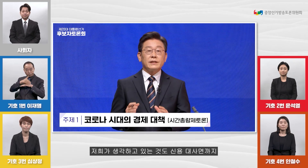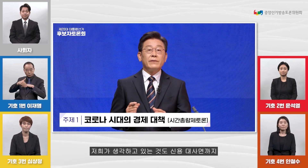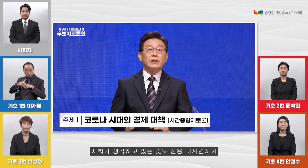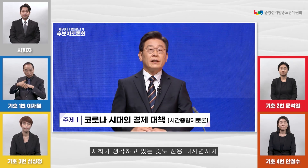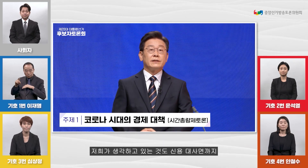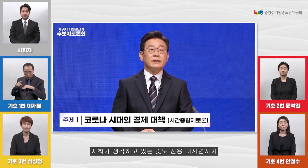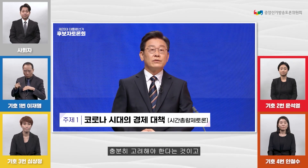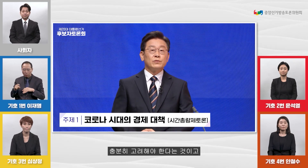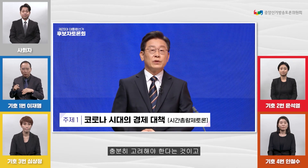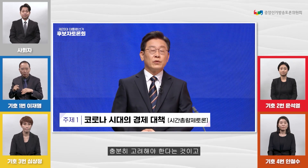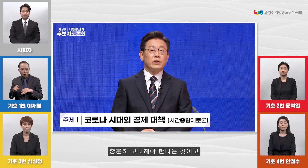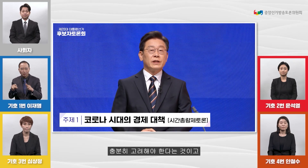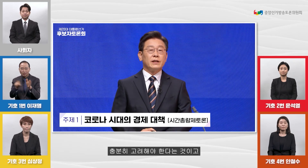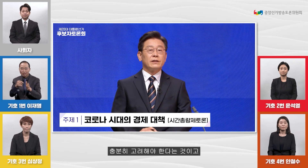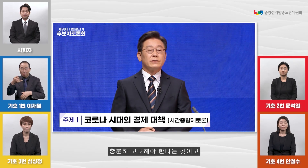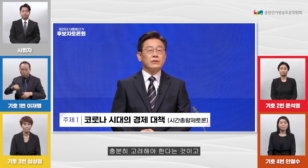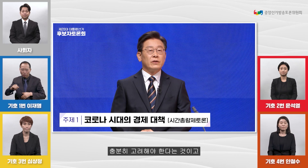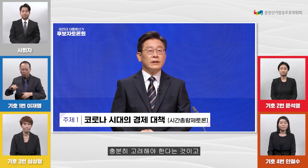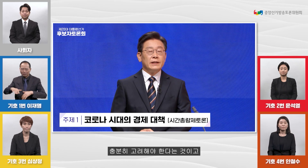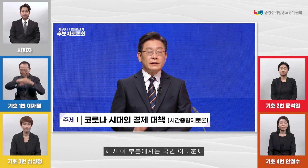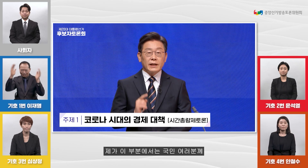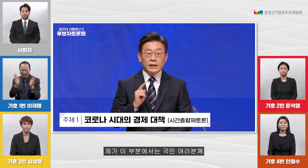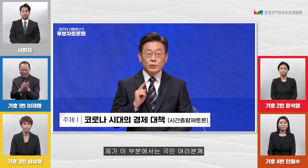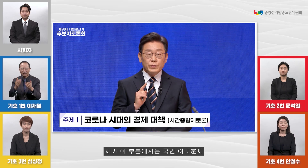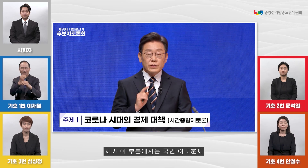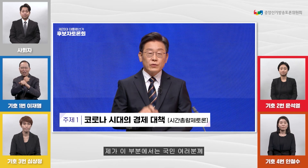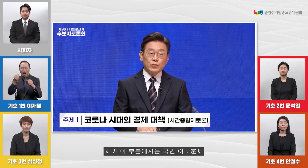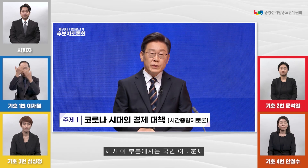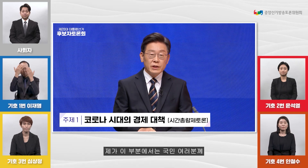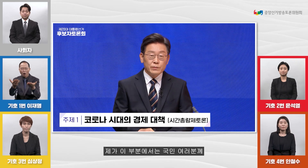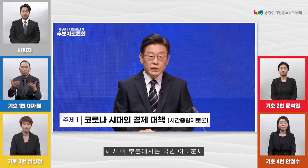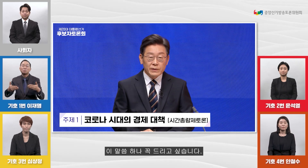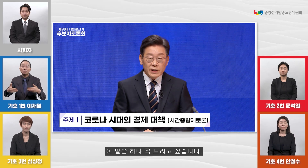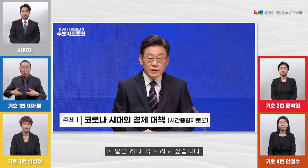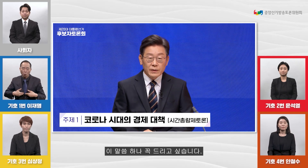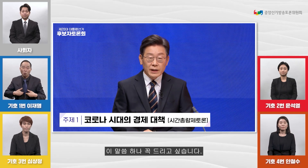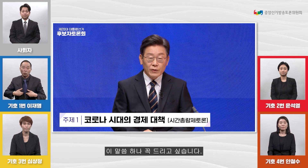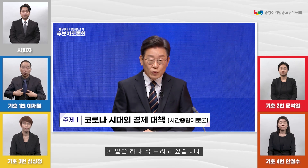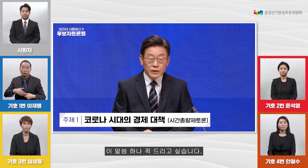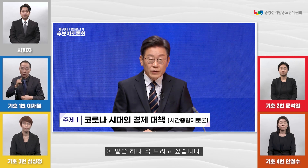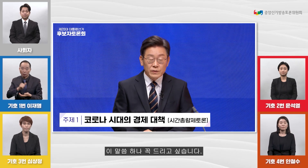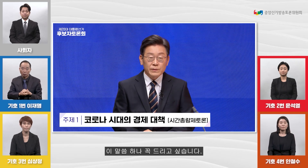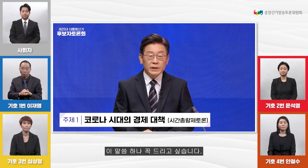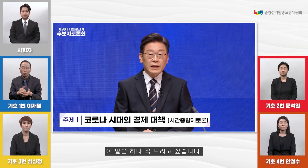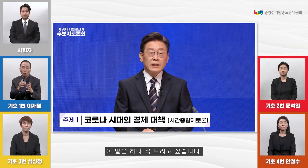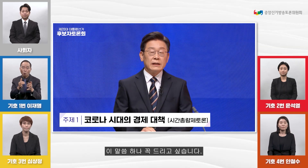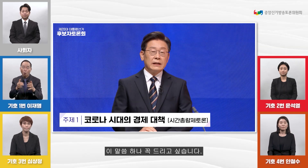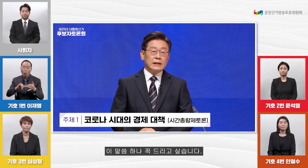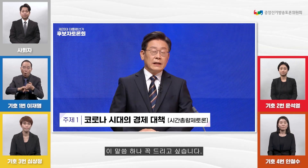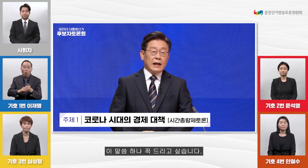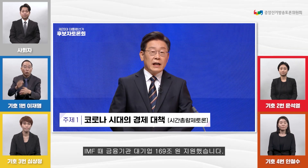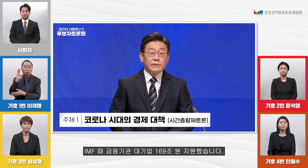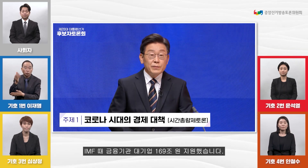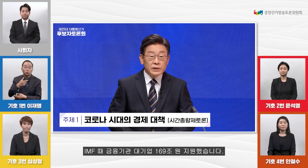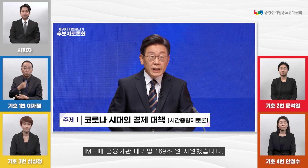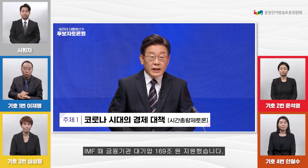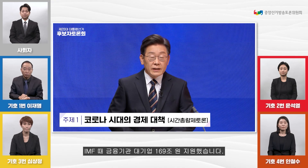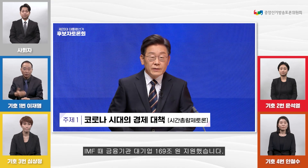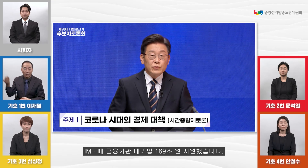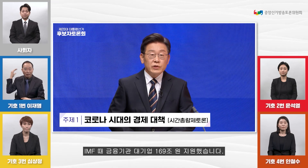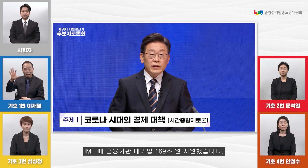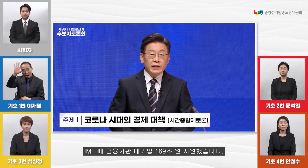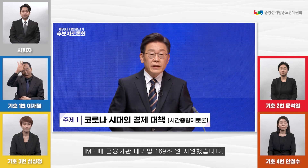신용 대사면까지 충분히 고려해야 된다는 것이고 제가 이 부분에서 우리 국민 여러분께 이 말씀 하나 꼭 드리고 싶습니다. IMF